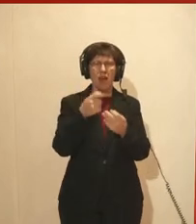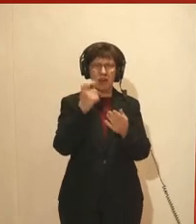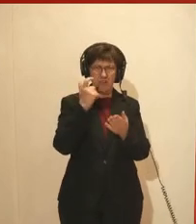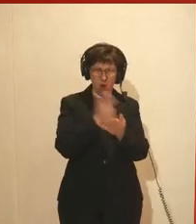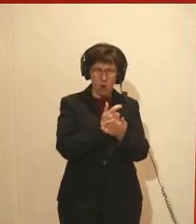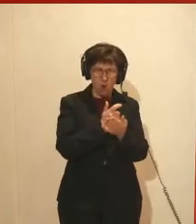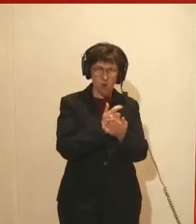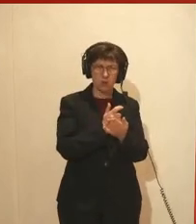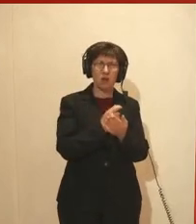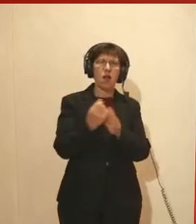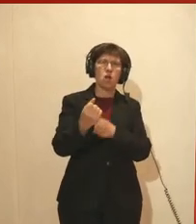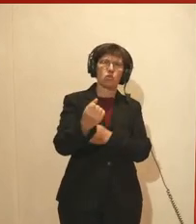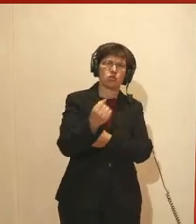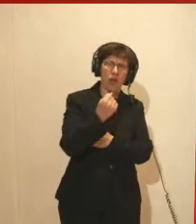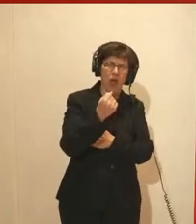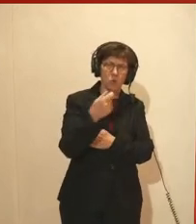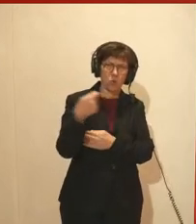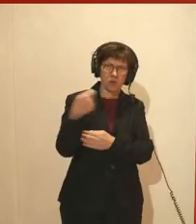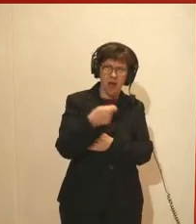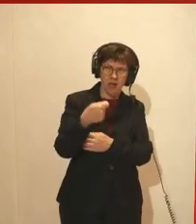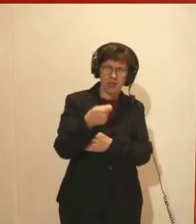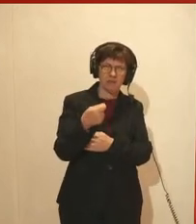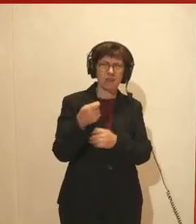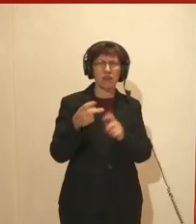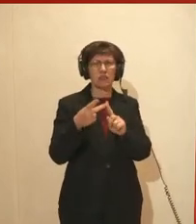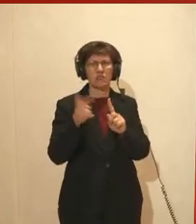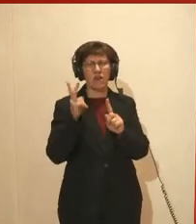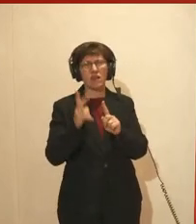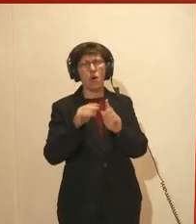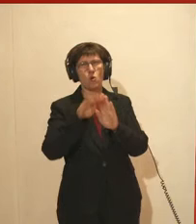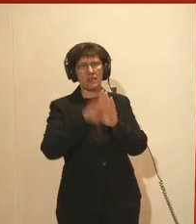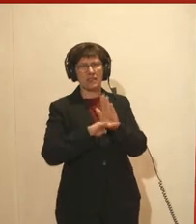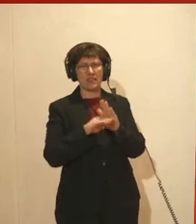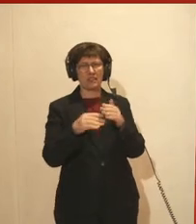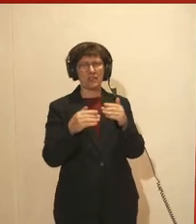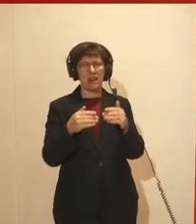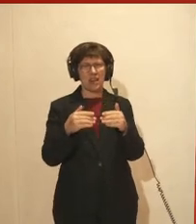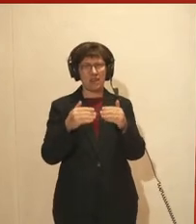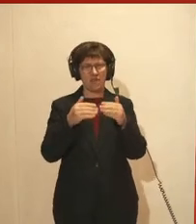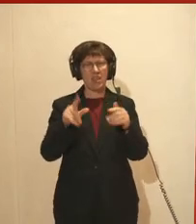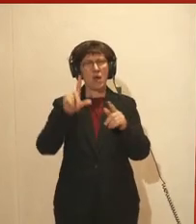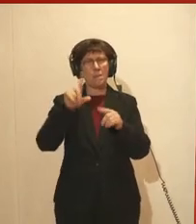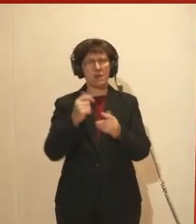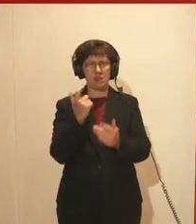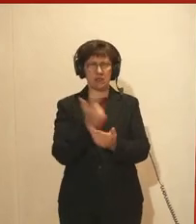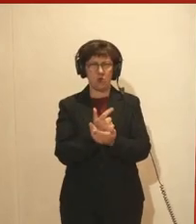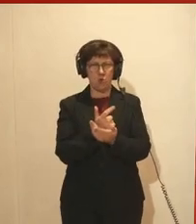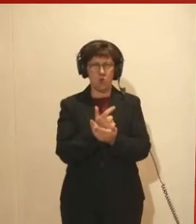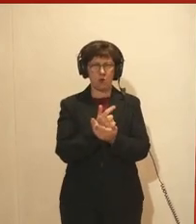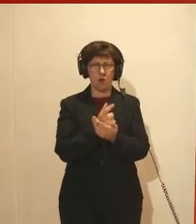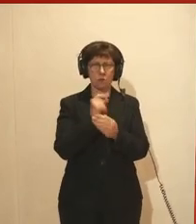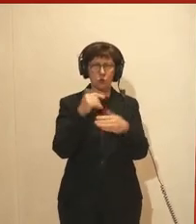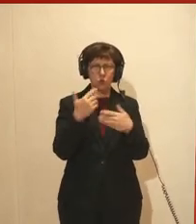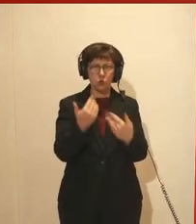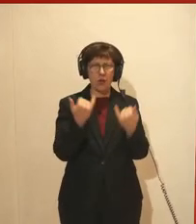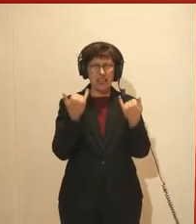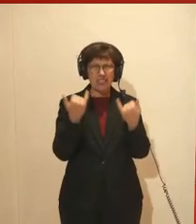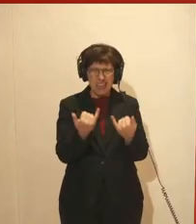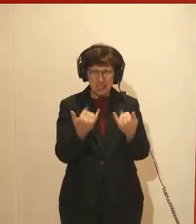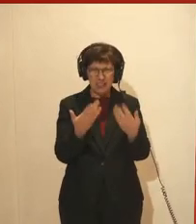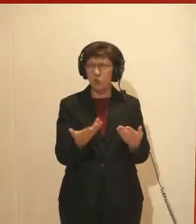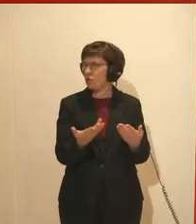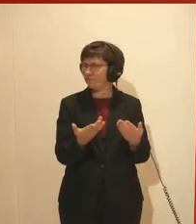verstärkung der tarife und zum anderen auch der gesetzlichen haltelinie des mindestlohns dass der in der höhe wie er derzeit ist